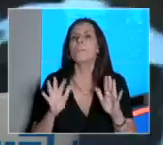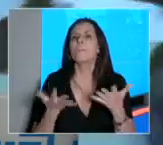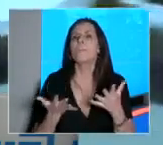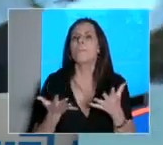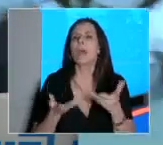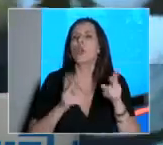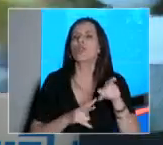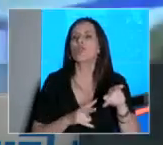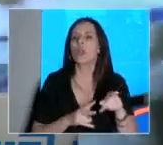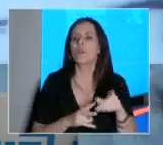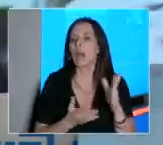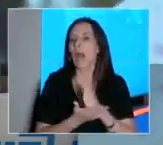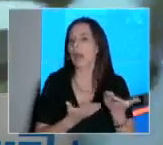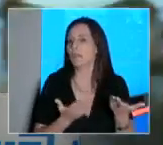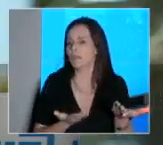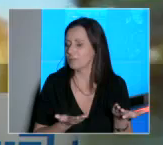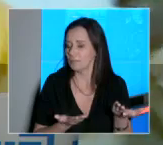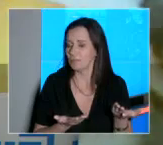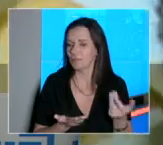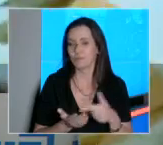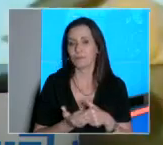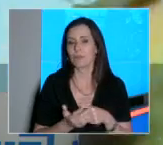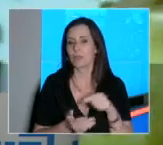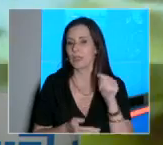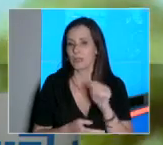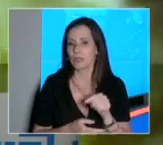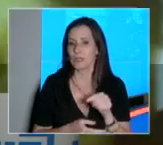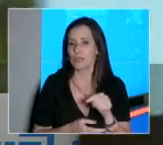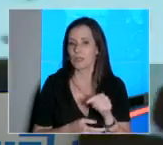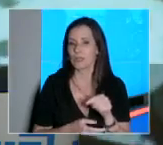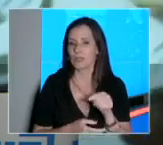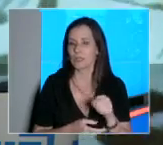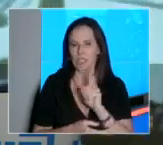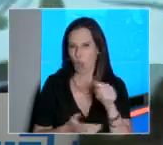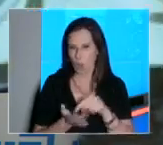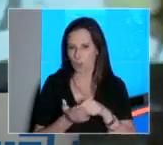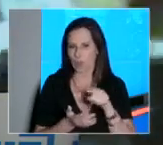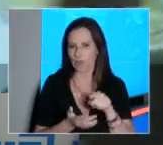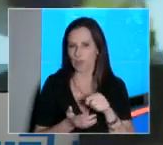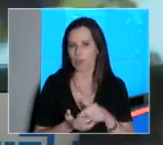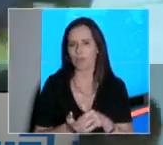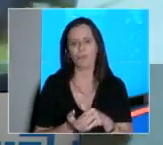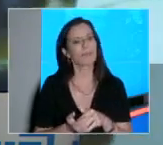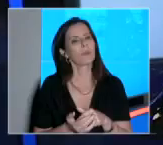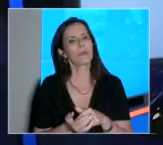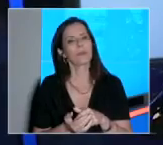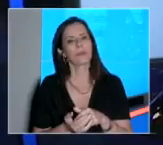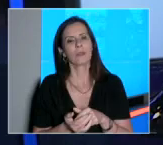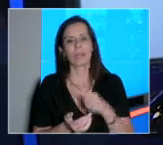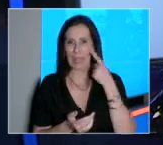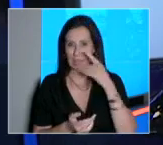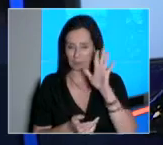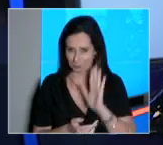המשקל שלהם, מה היכולת שלהם להכתיב את סדר היום. זה לא הסיבה, אבל זה המסובב. מאיר,